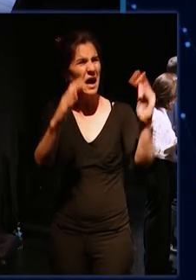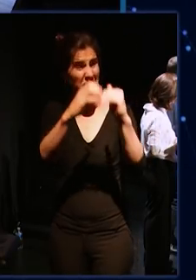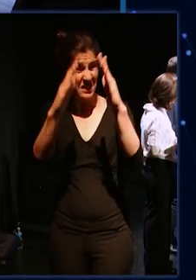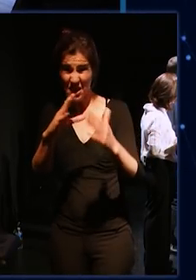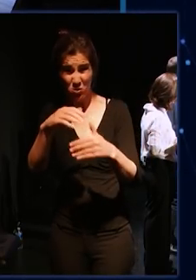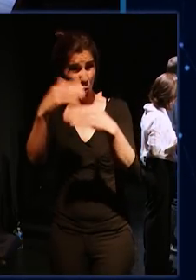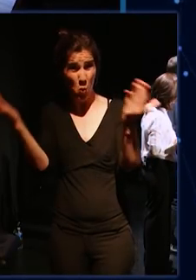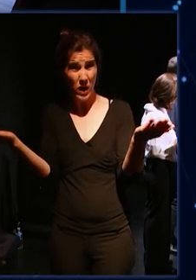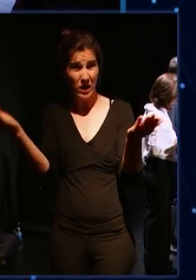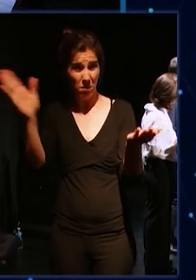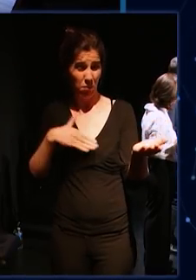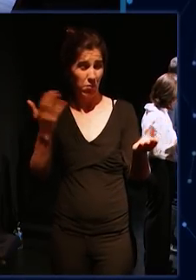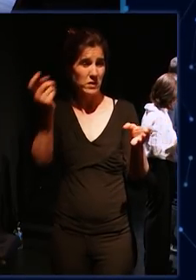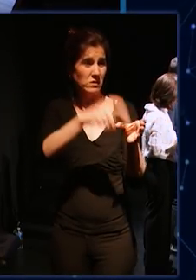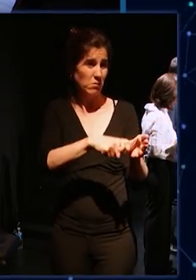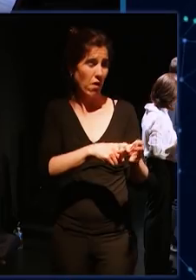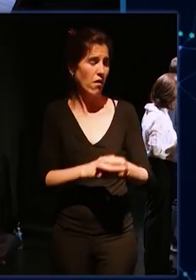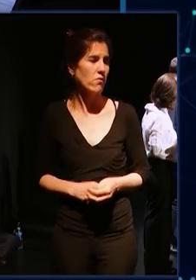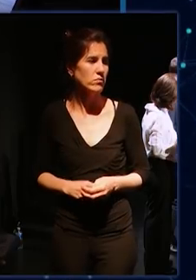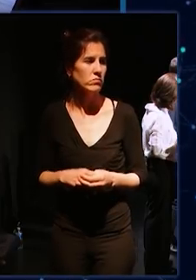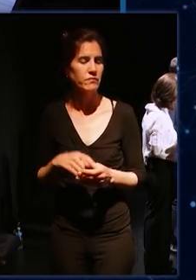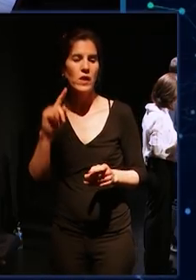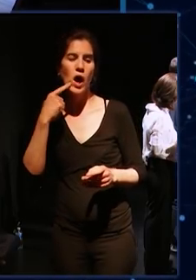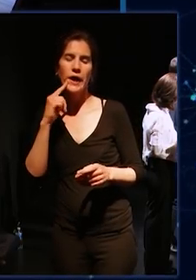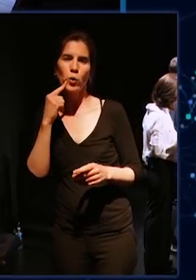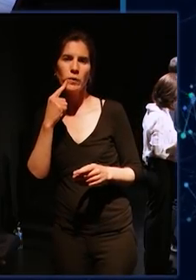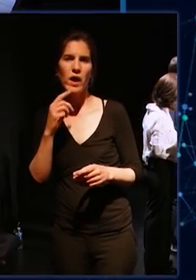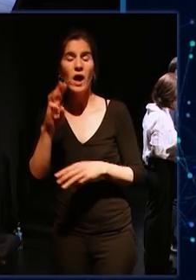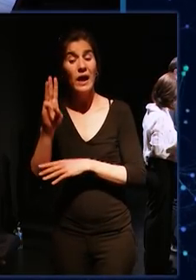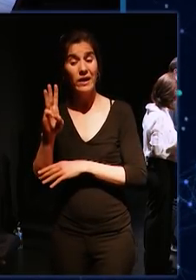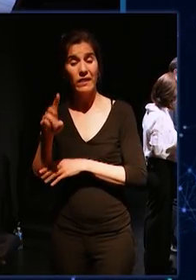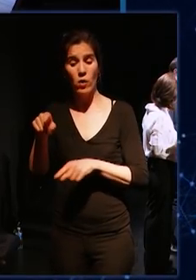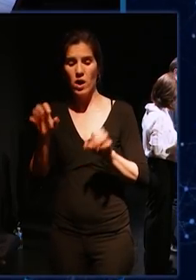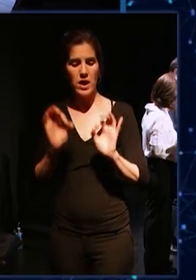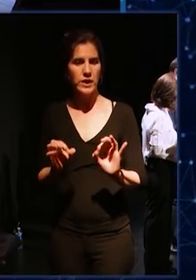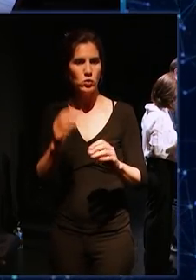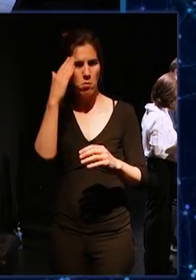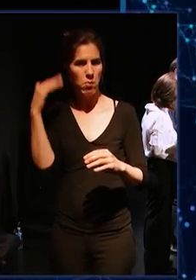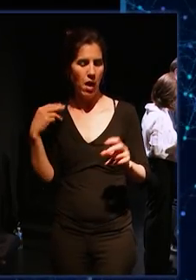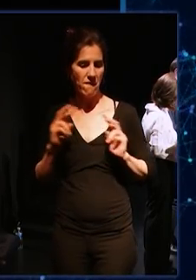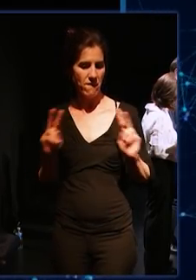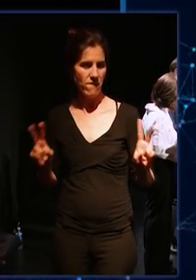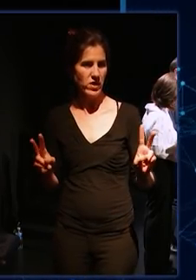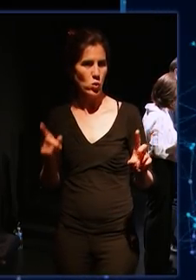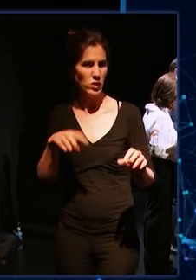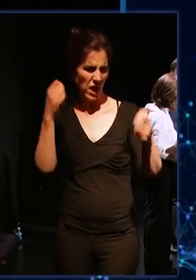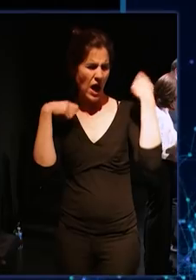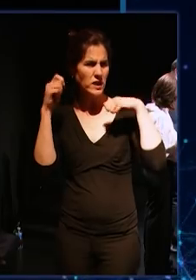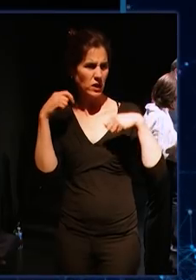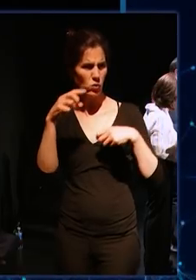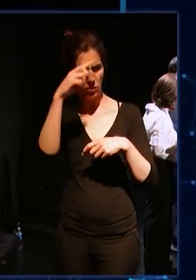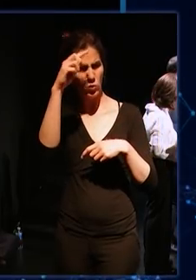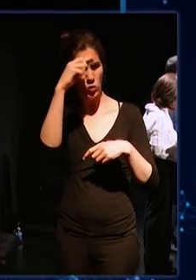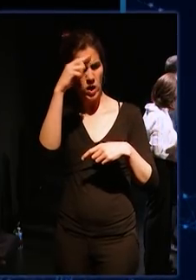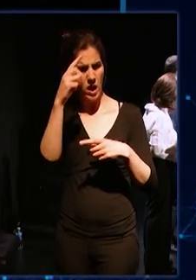també. Enric Oliver. Gràcies. Cardedeu és un poble viu i actiu culturalment i engegarem ben aviat les